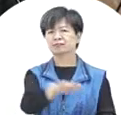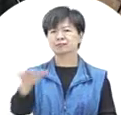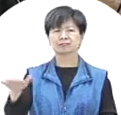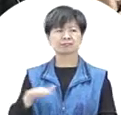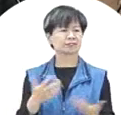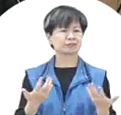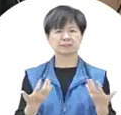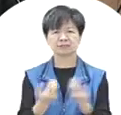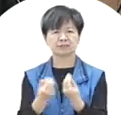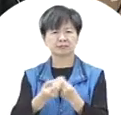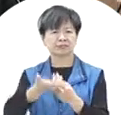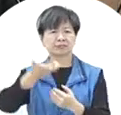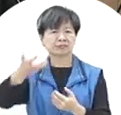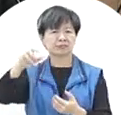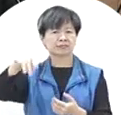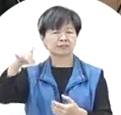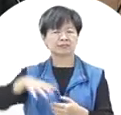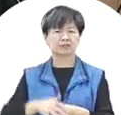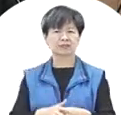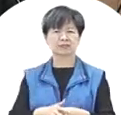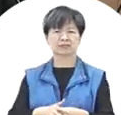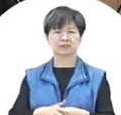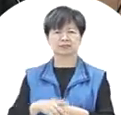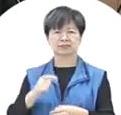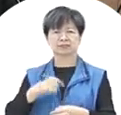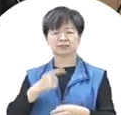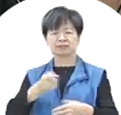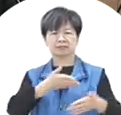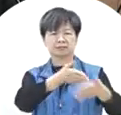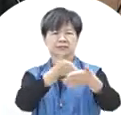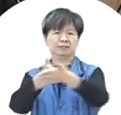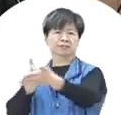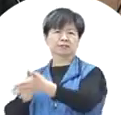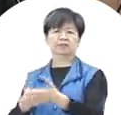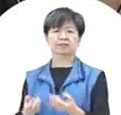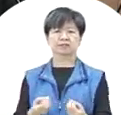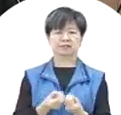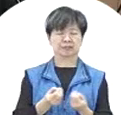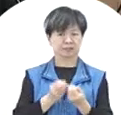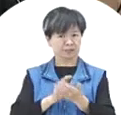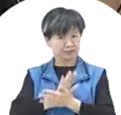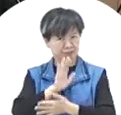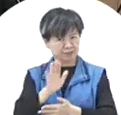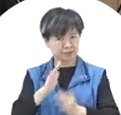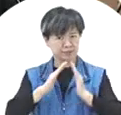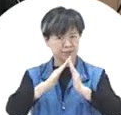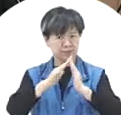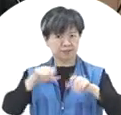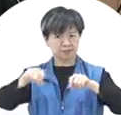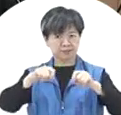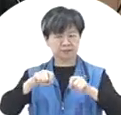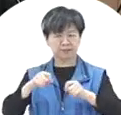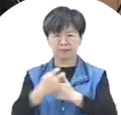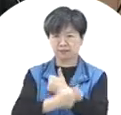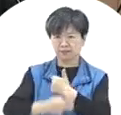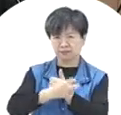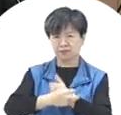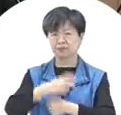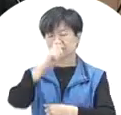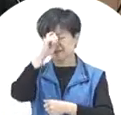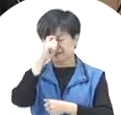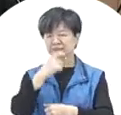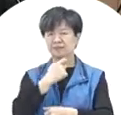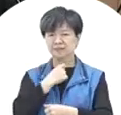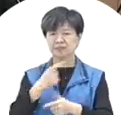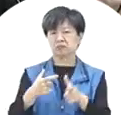吗？他们在一个进无路退无步的状态之下，所以未来相关的都市计划的检讨，我们希望可以尽可能的